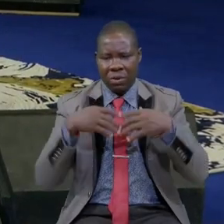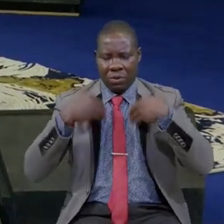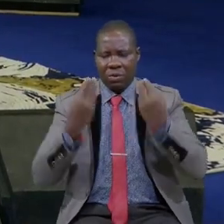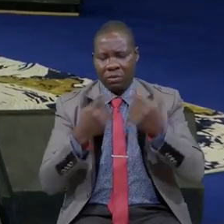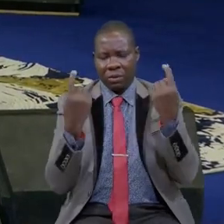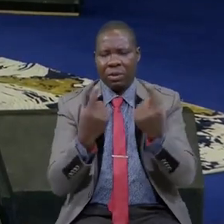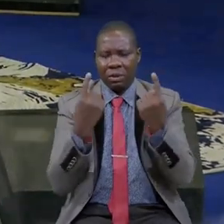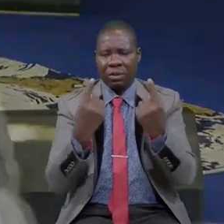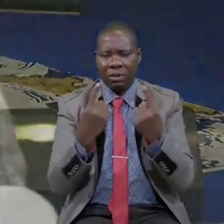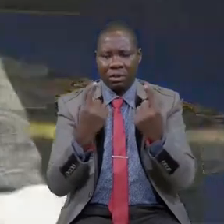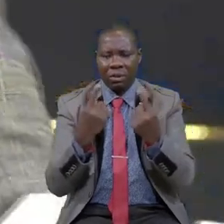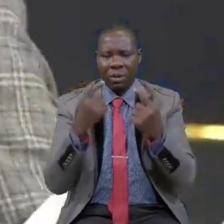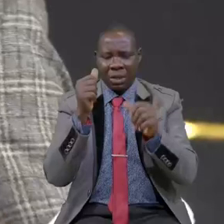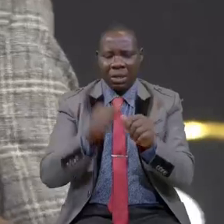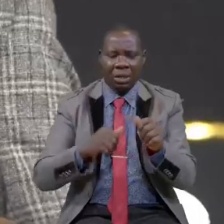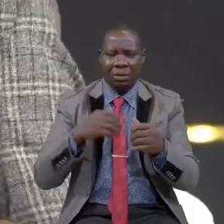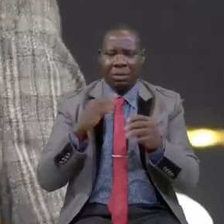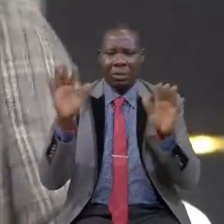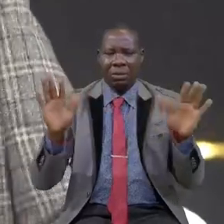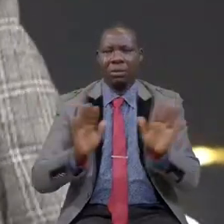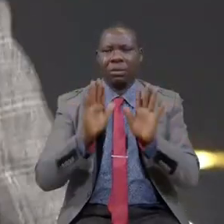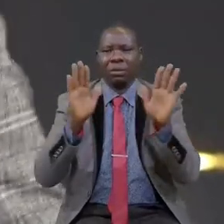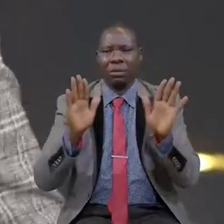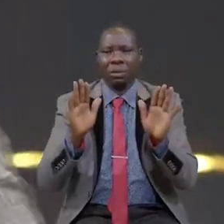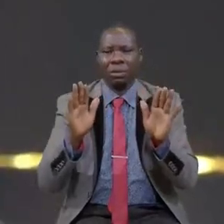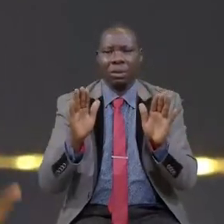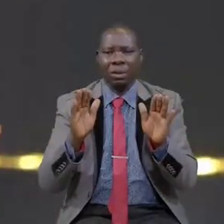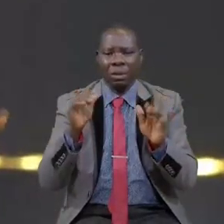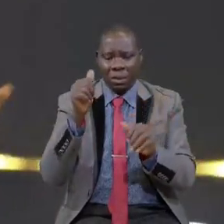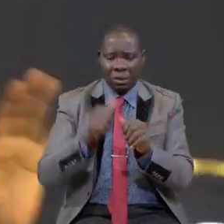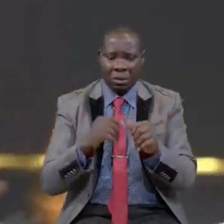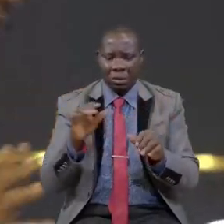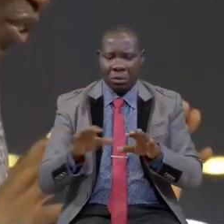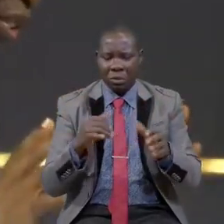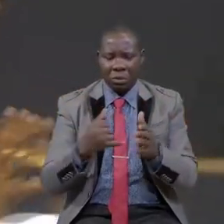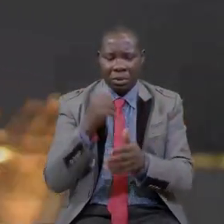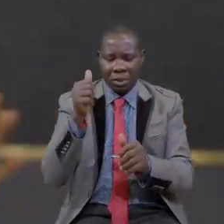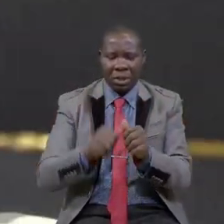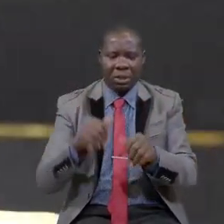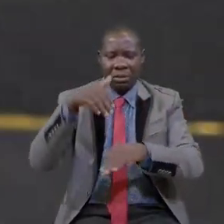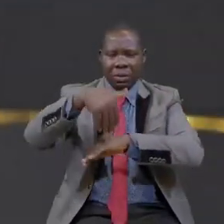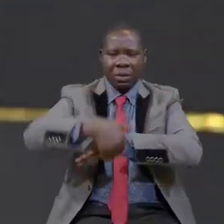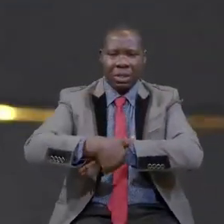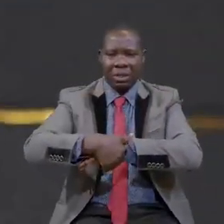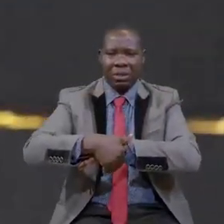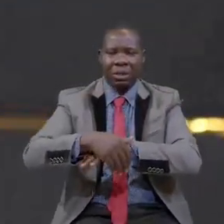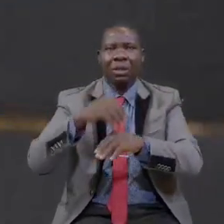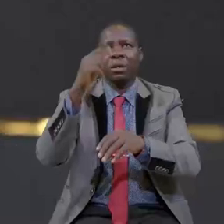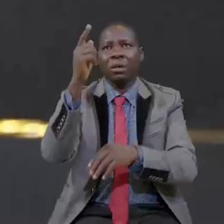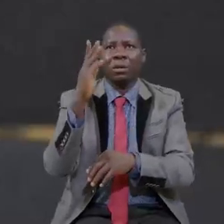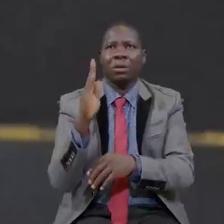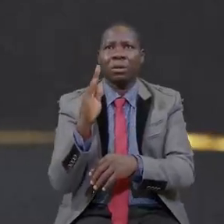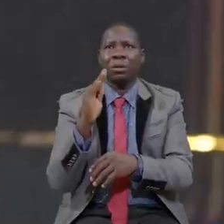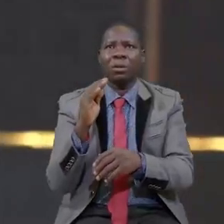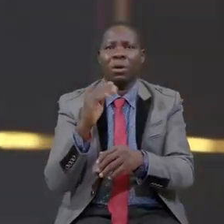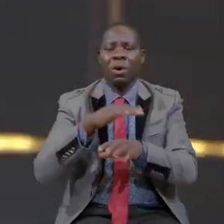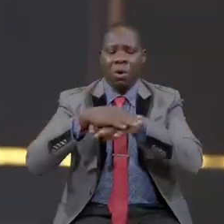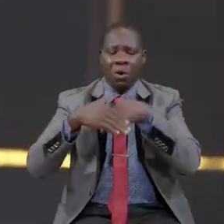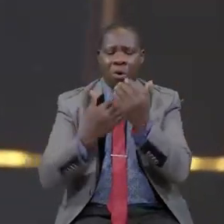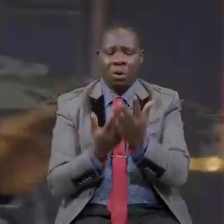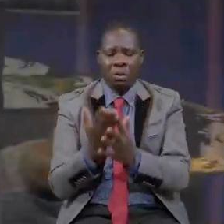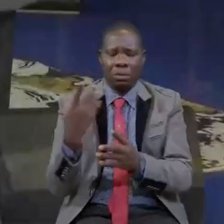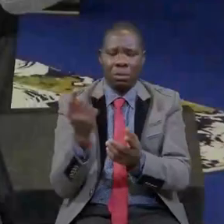Chaque dimanche peut-être, mais tu n'abandonnes pas. Certains le font chaque nuit. Dieu, tout au